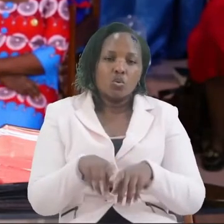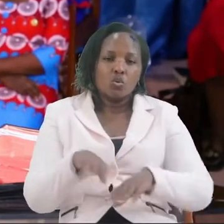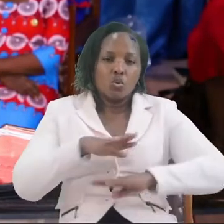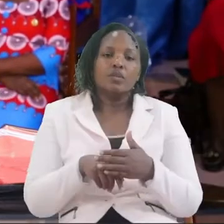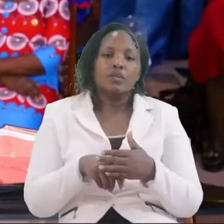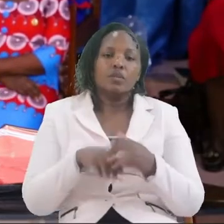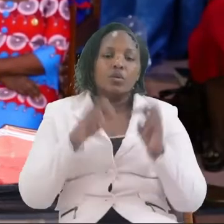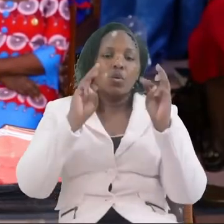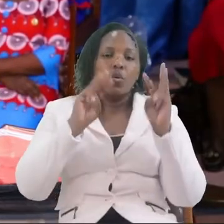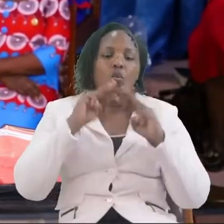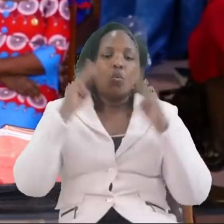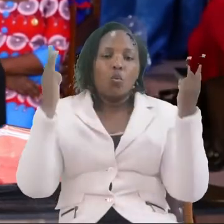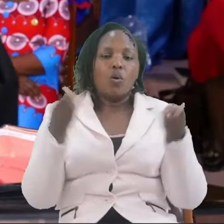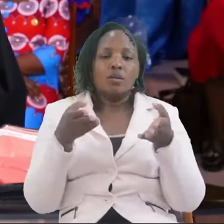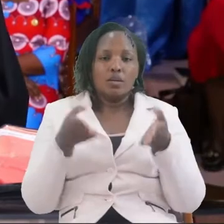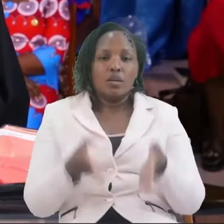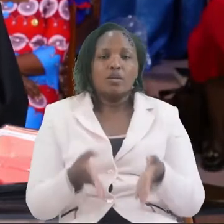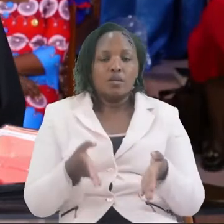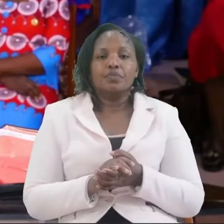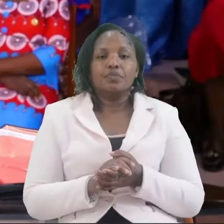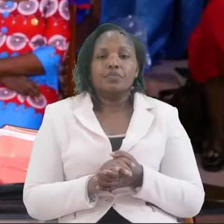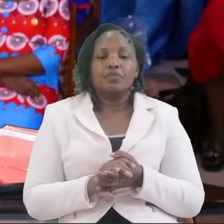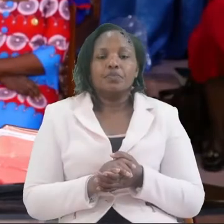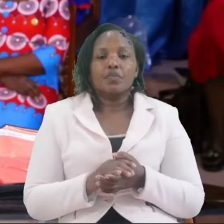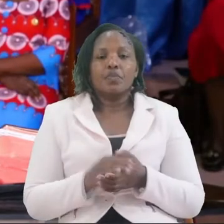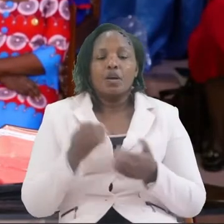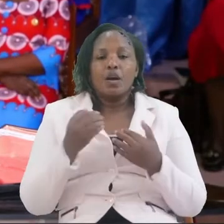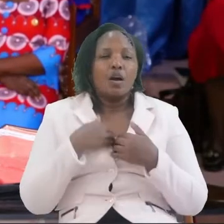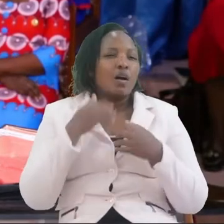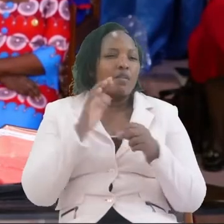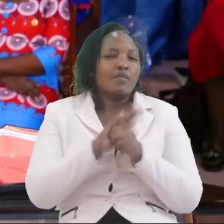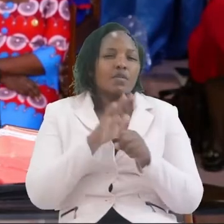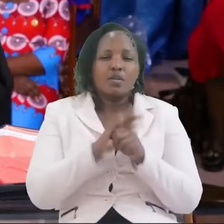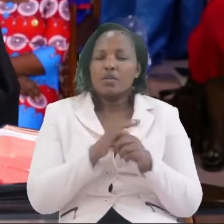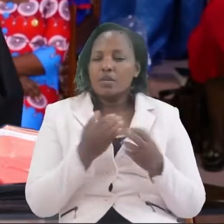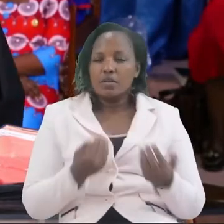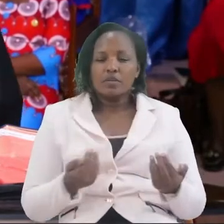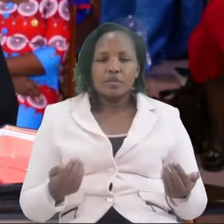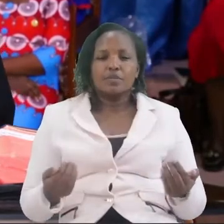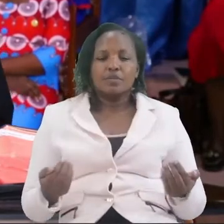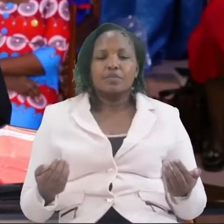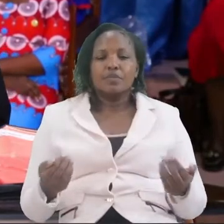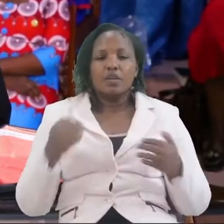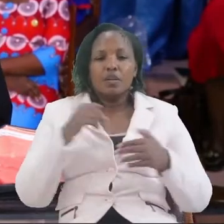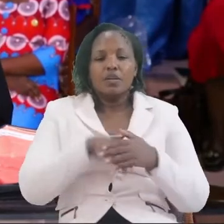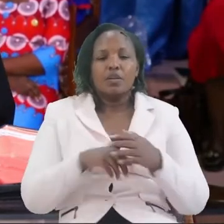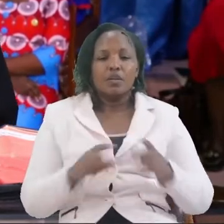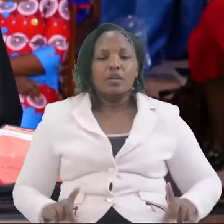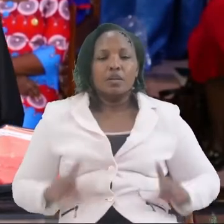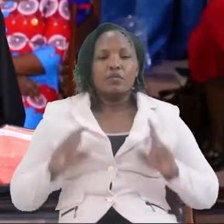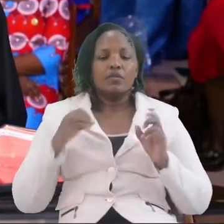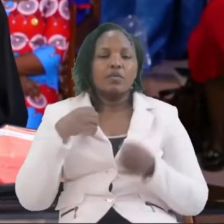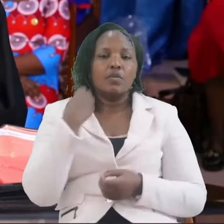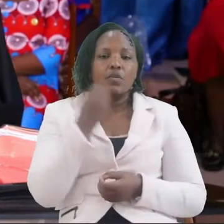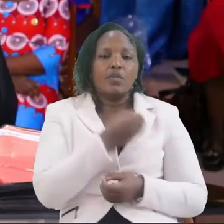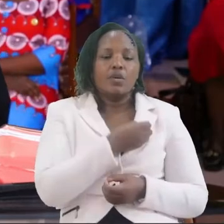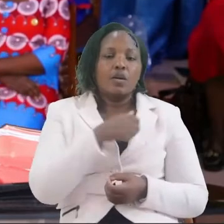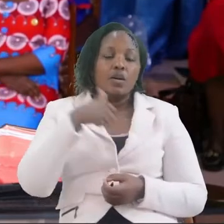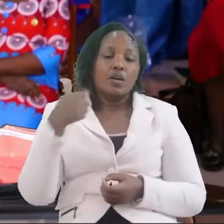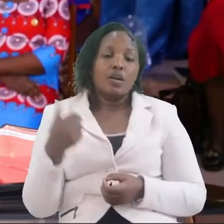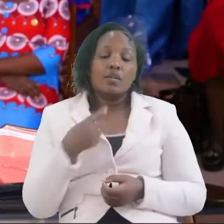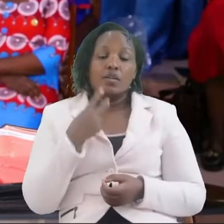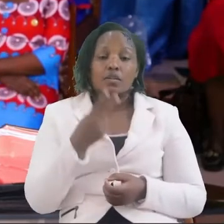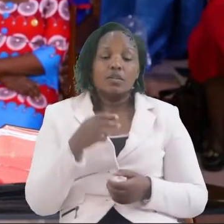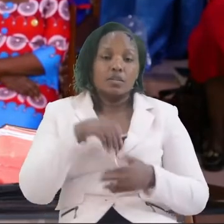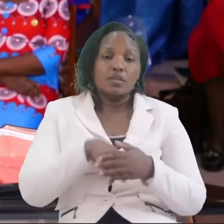anaridhika, kwa sababu ambaye tunaoishi siku ya leo mambo mengi sana katika maisha yetu, na mengine